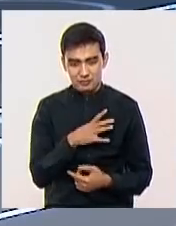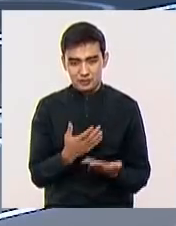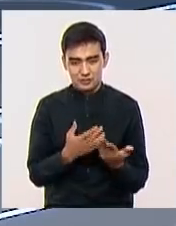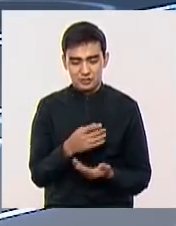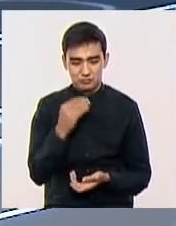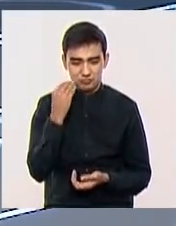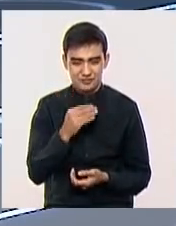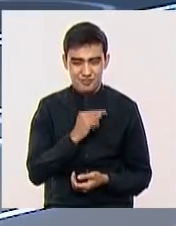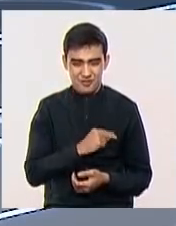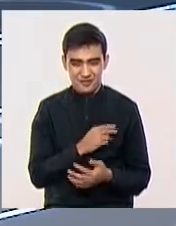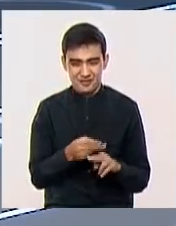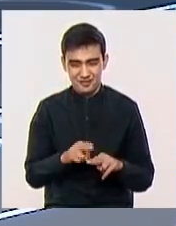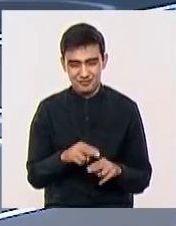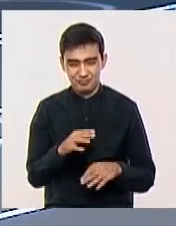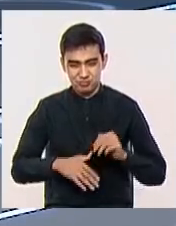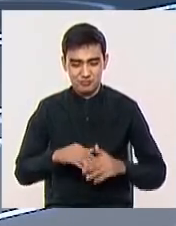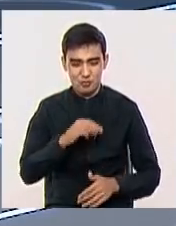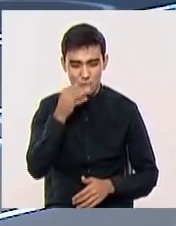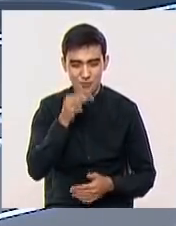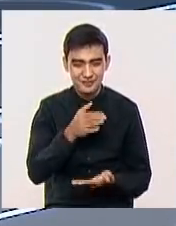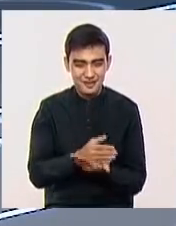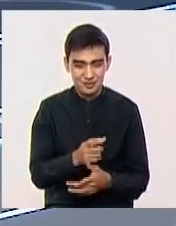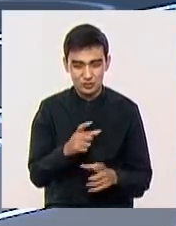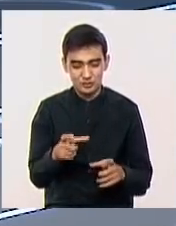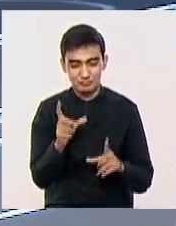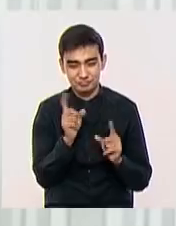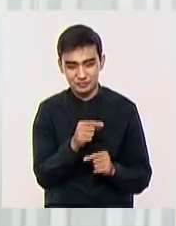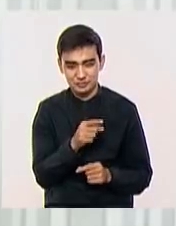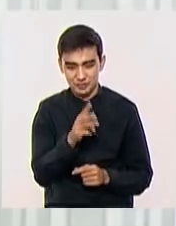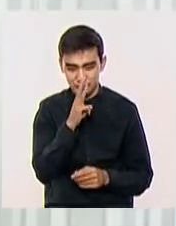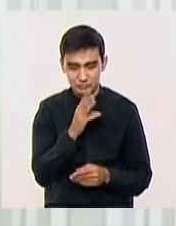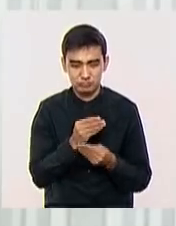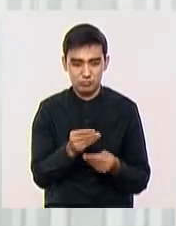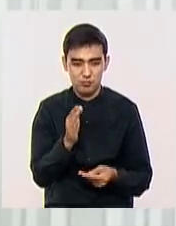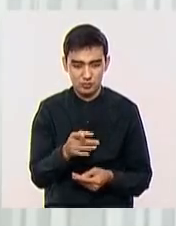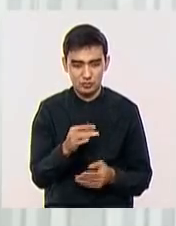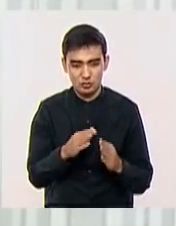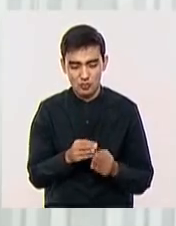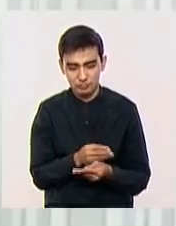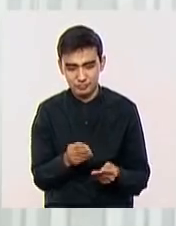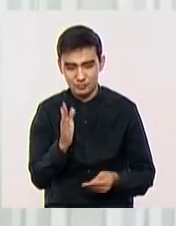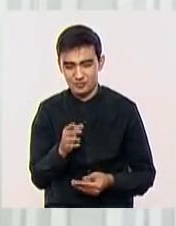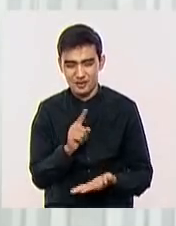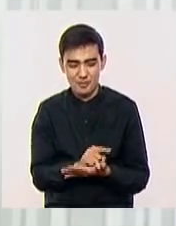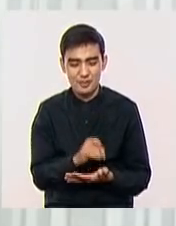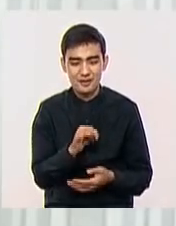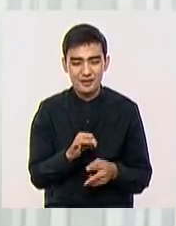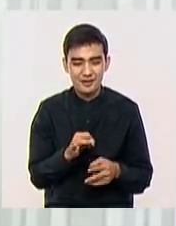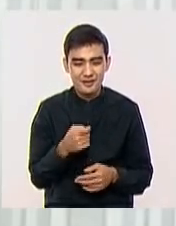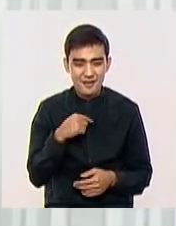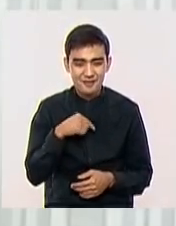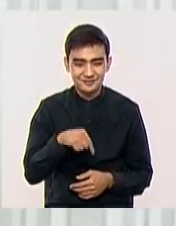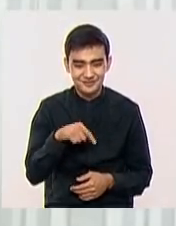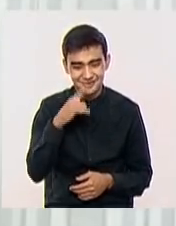высококвалифицированных кадрах, которые могут себя предложить на рынке, мировом рынке труда, я думаю, что это вряд ли, да, потому что